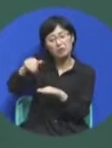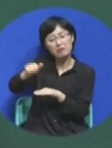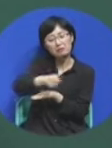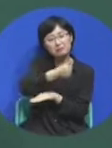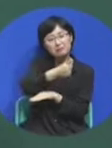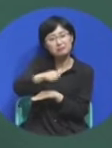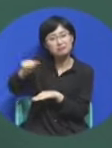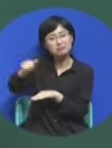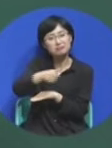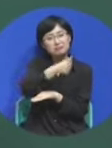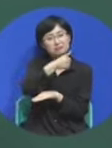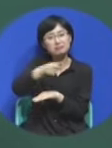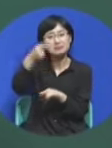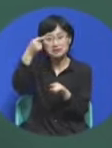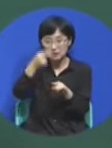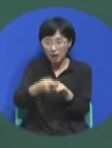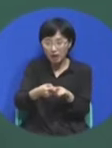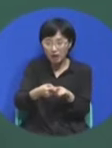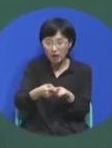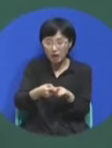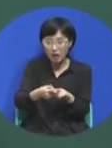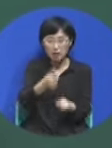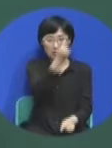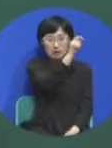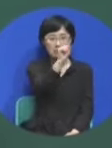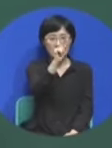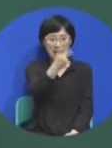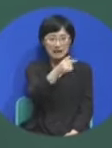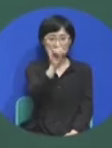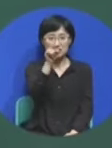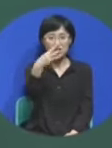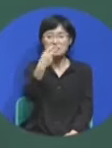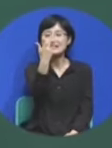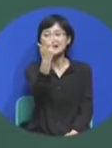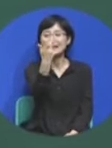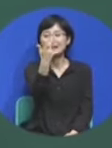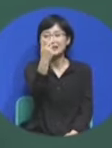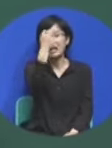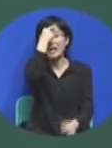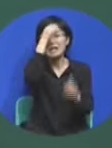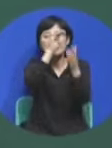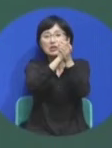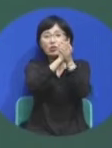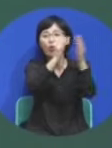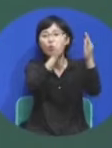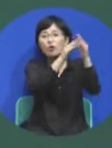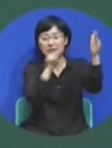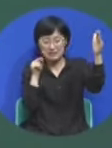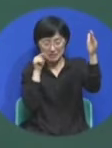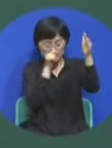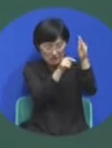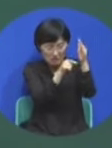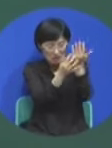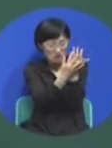하다가 그때 기도원에서 수련회 가가지고 말씀을 듣다가 제가 사실 거기서